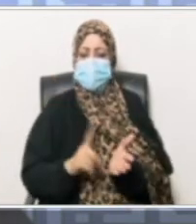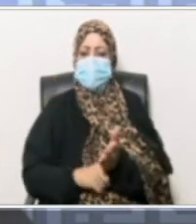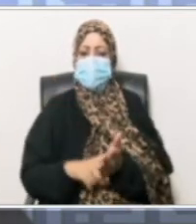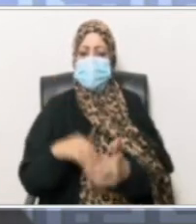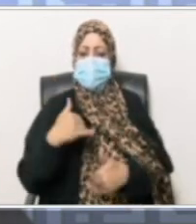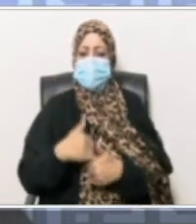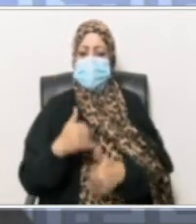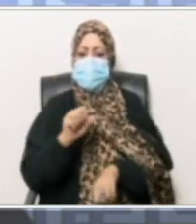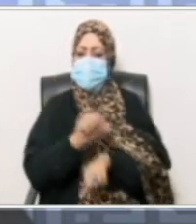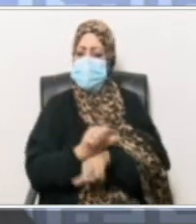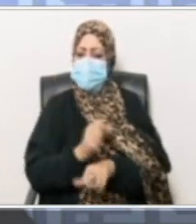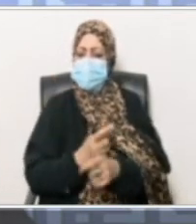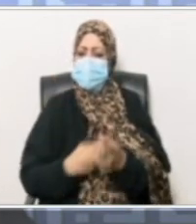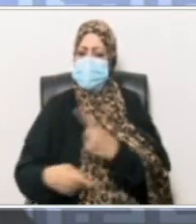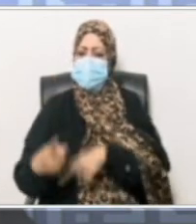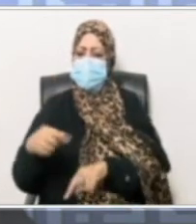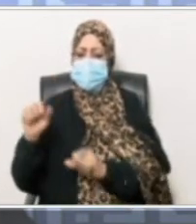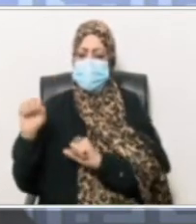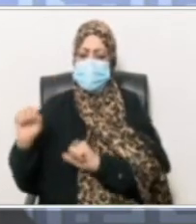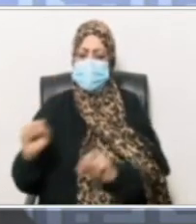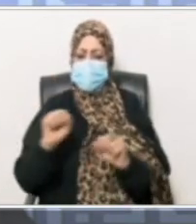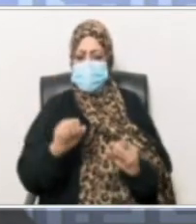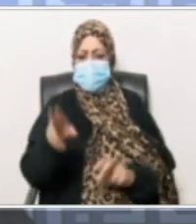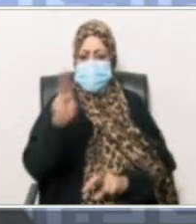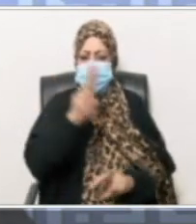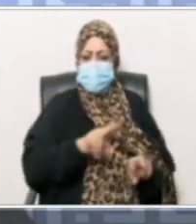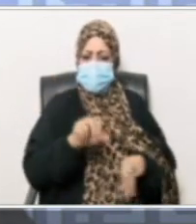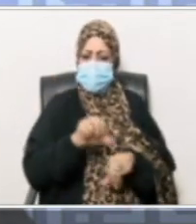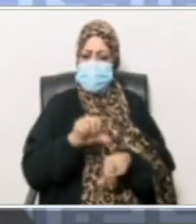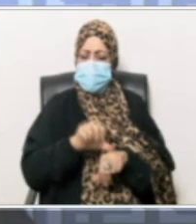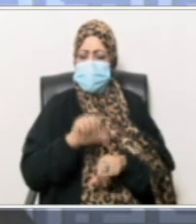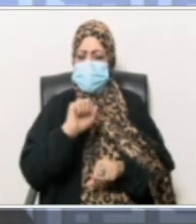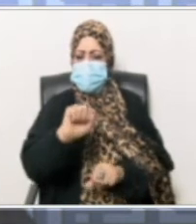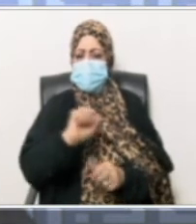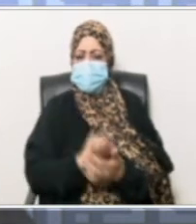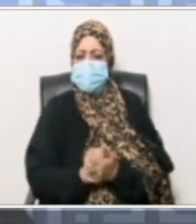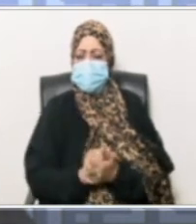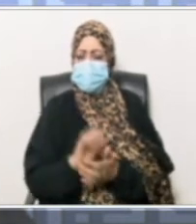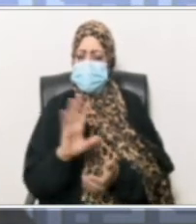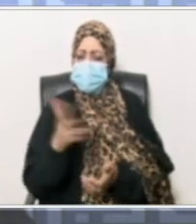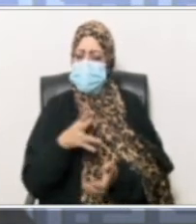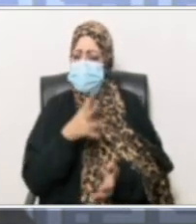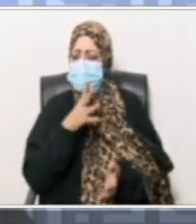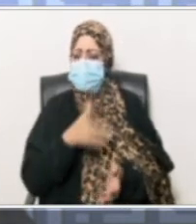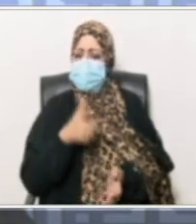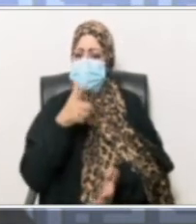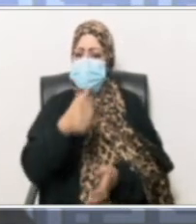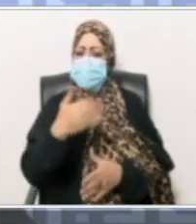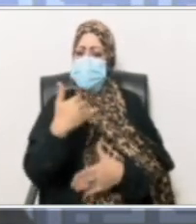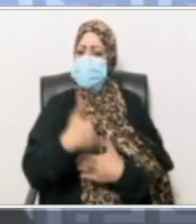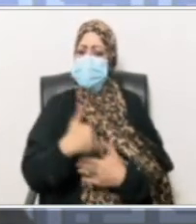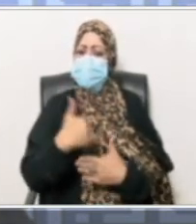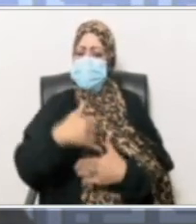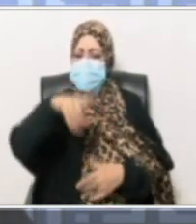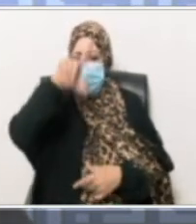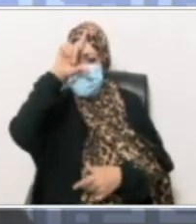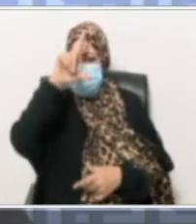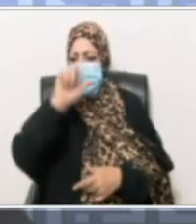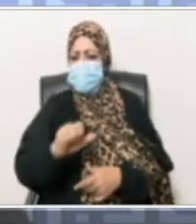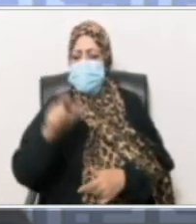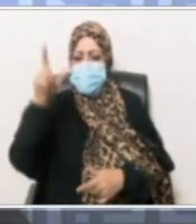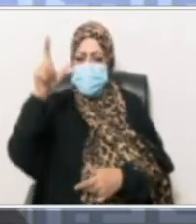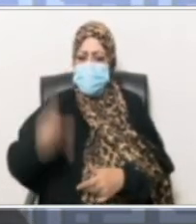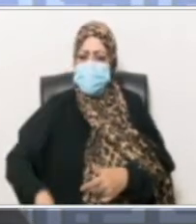من طرابلس، أين النائب والجهات المسؤولة وجهات